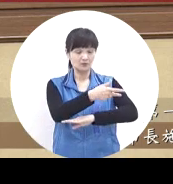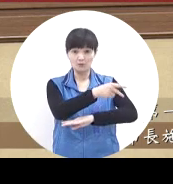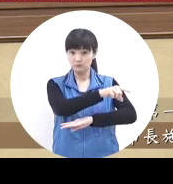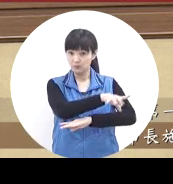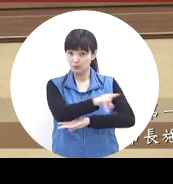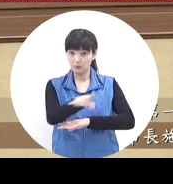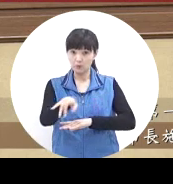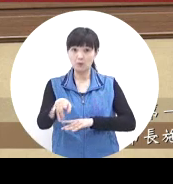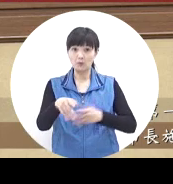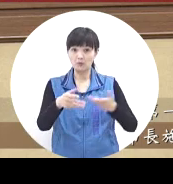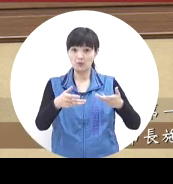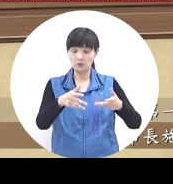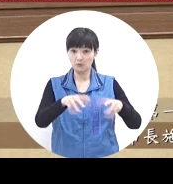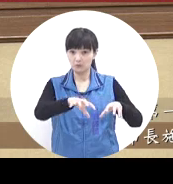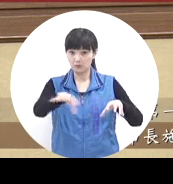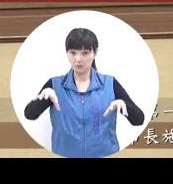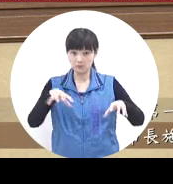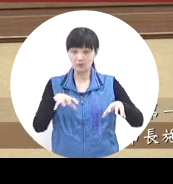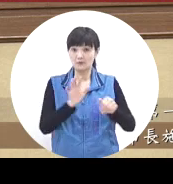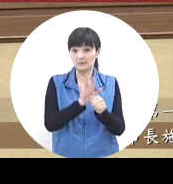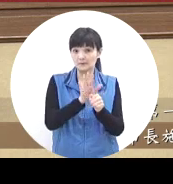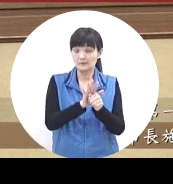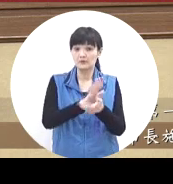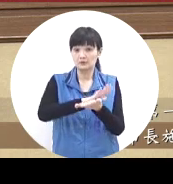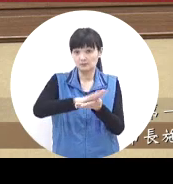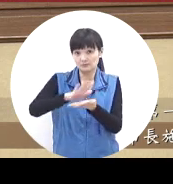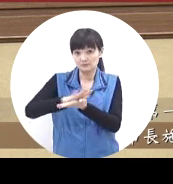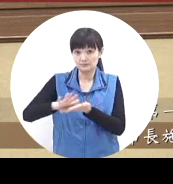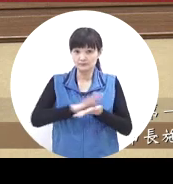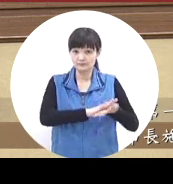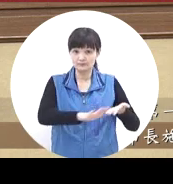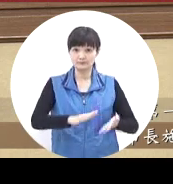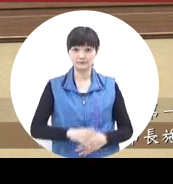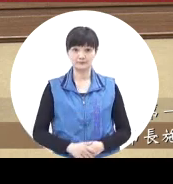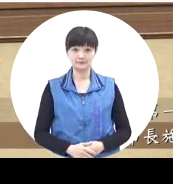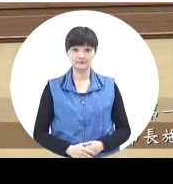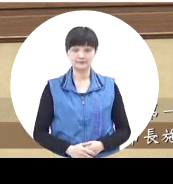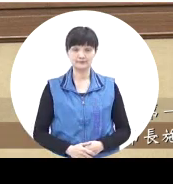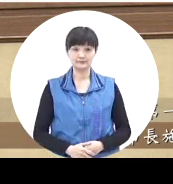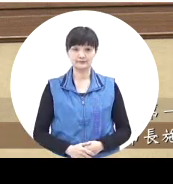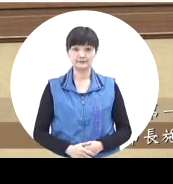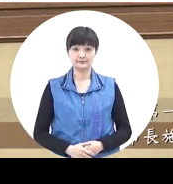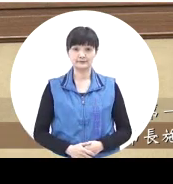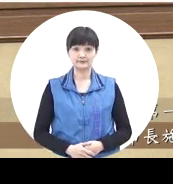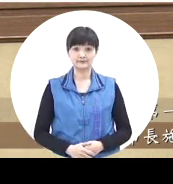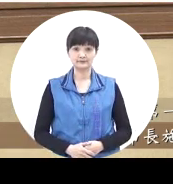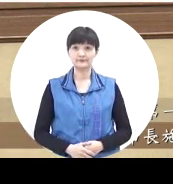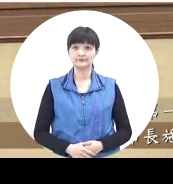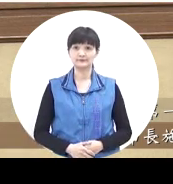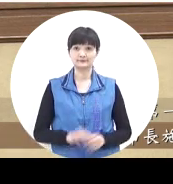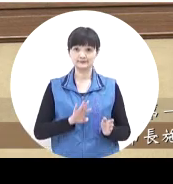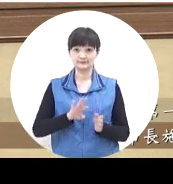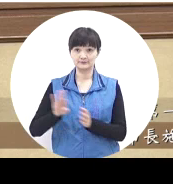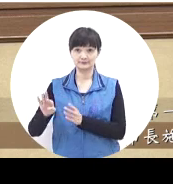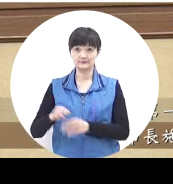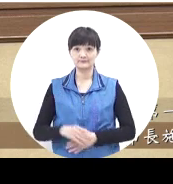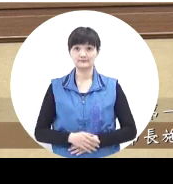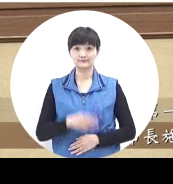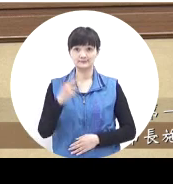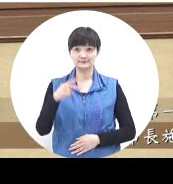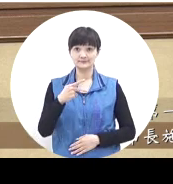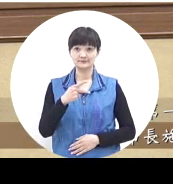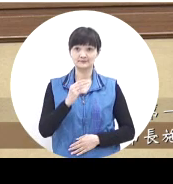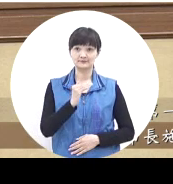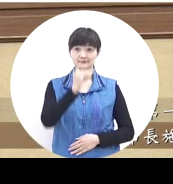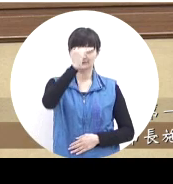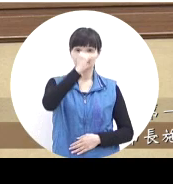造清水的环境。所以除了这个以外，我们的高滩地的大